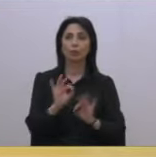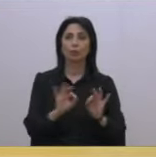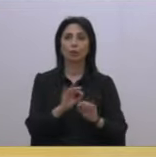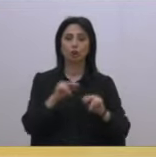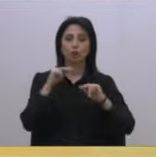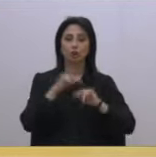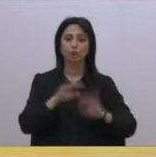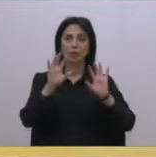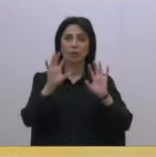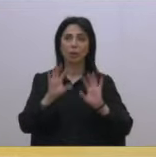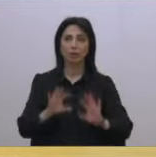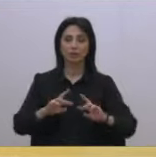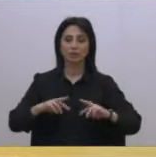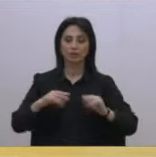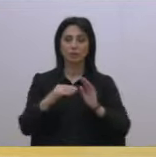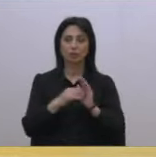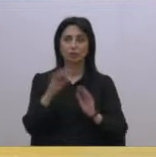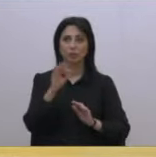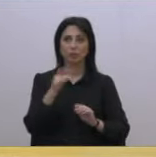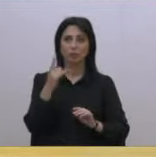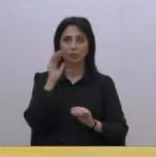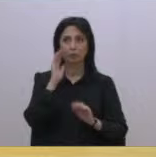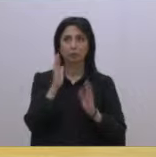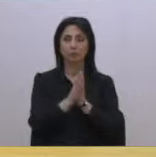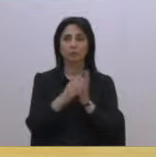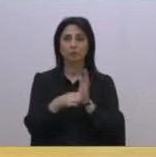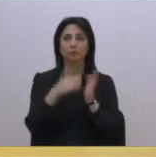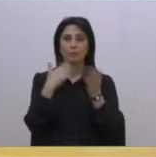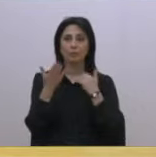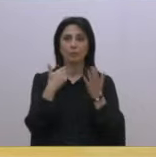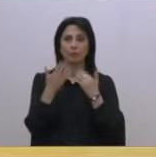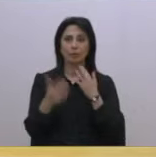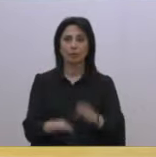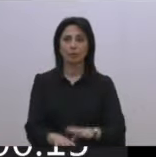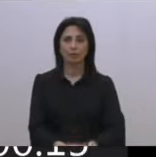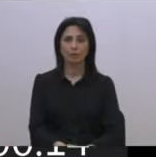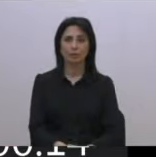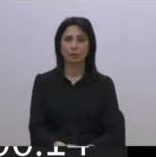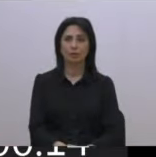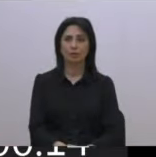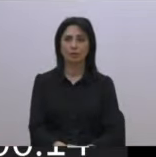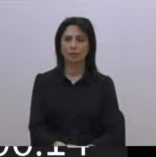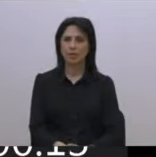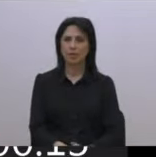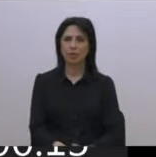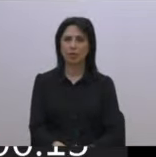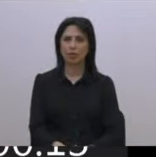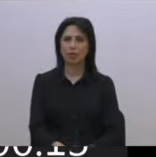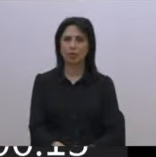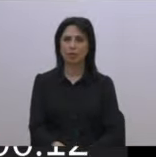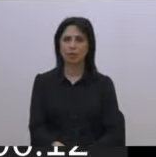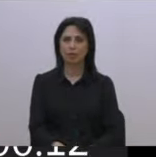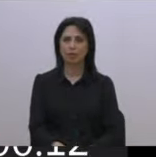შრომის კოდექსში ცვლილების შეტანის შესახებ პირველი მოსმენით. ხო ჩართოთ კენჭისხრის რეჟიმი. მაღალი კვორუმია აქ საჭირო.